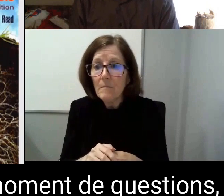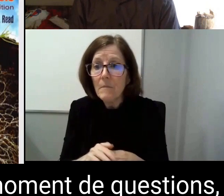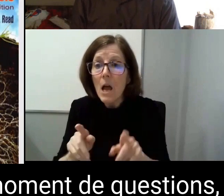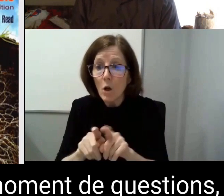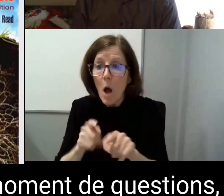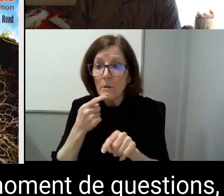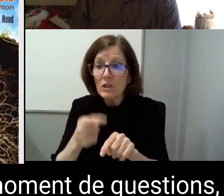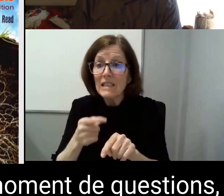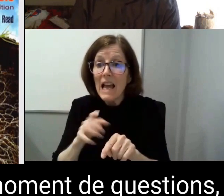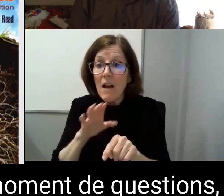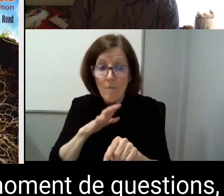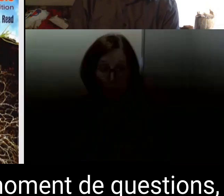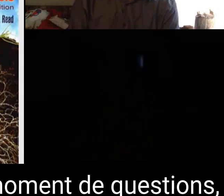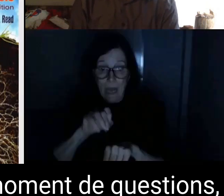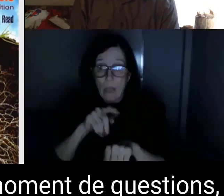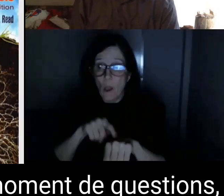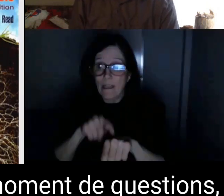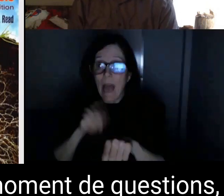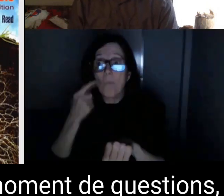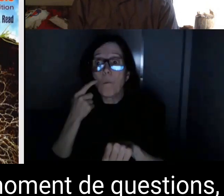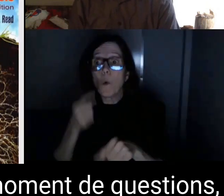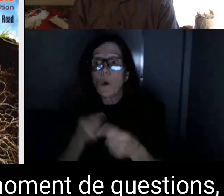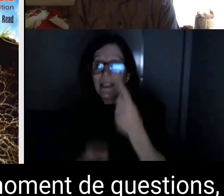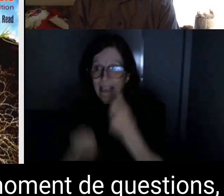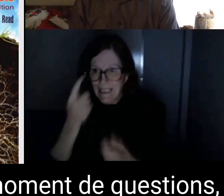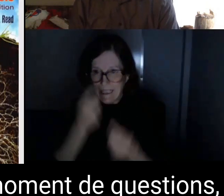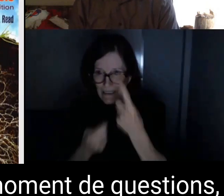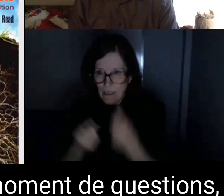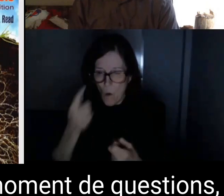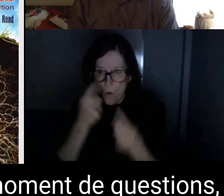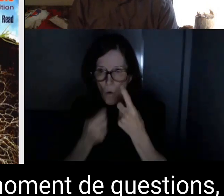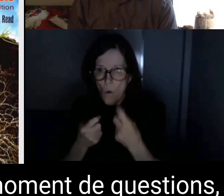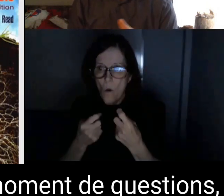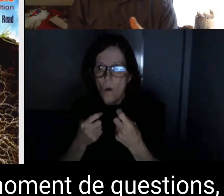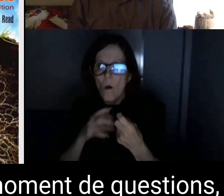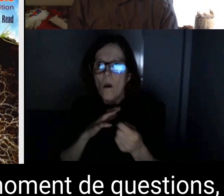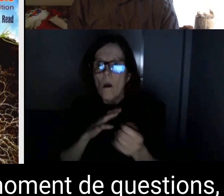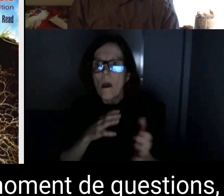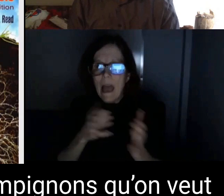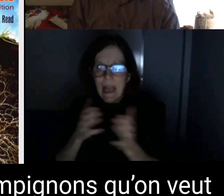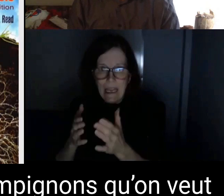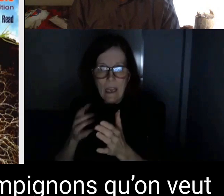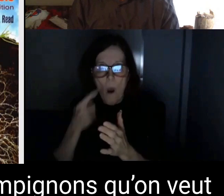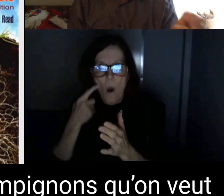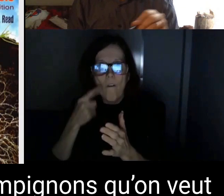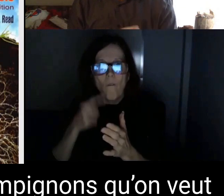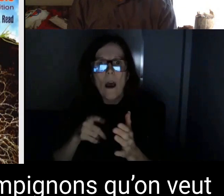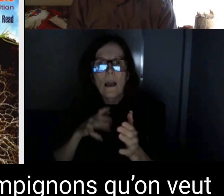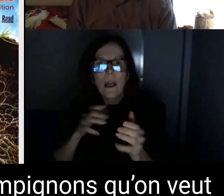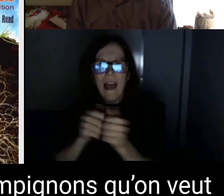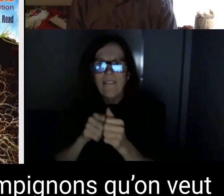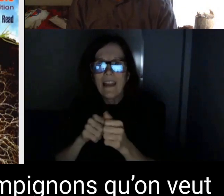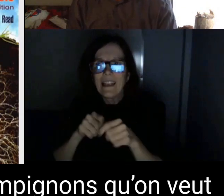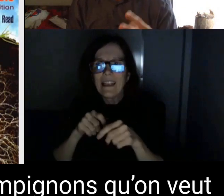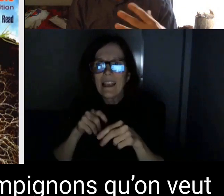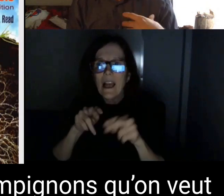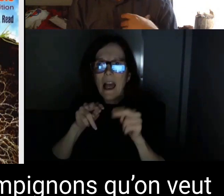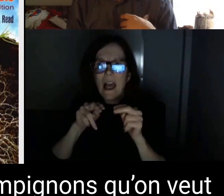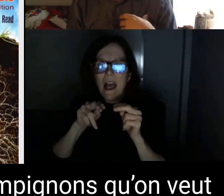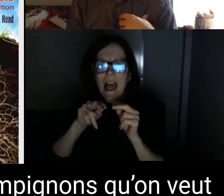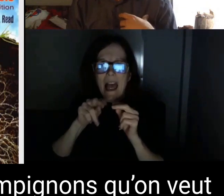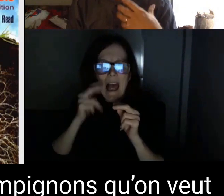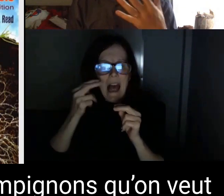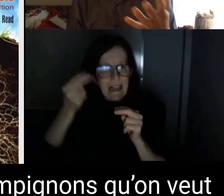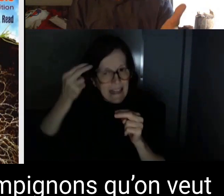moment de questions, mais juste pour amener un peu sur la section suivante. Dans ces notions-là, on disait hein, les champignons qu'on veut cultiver,